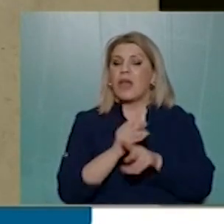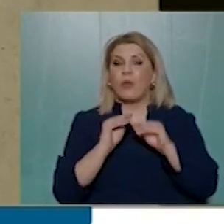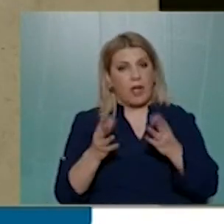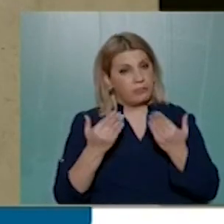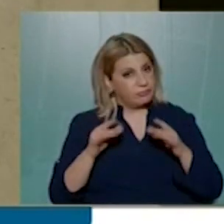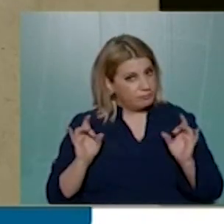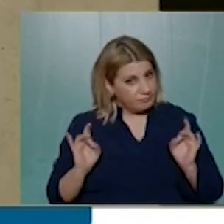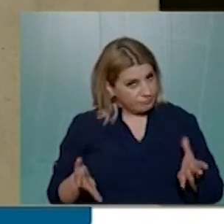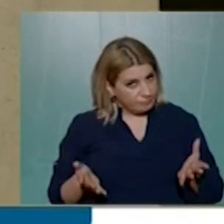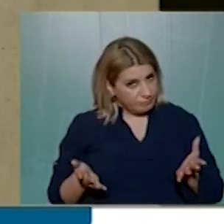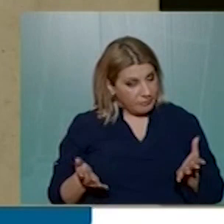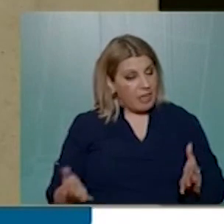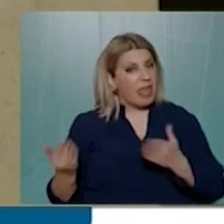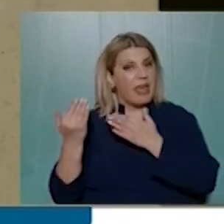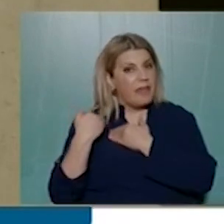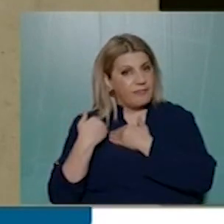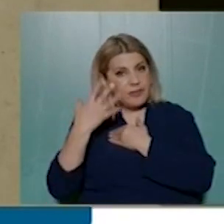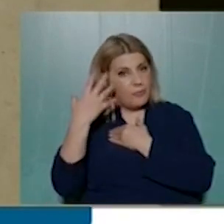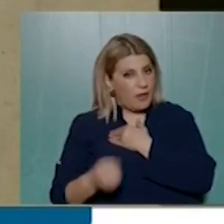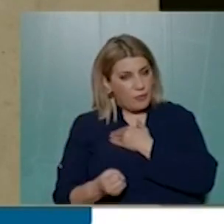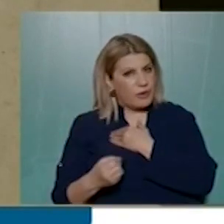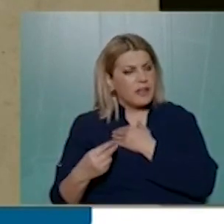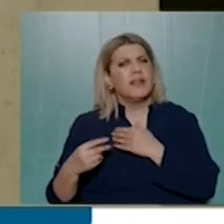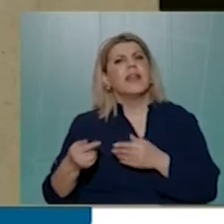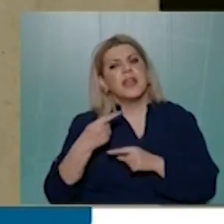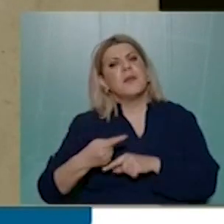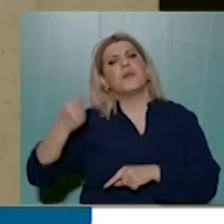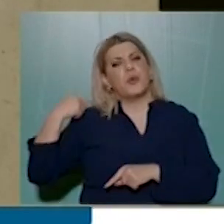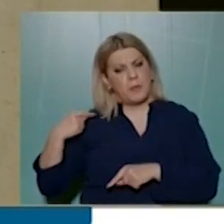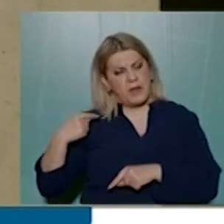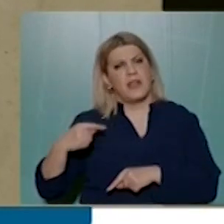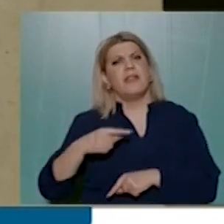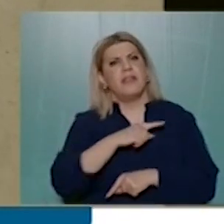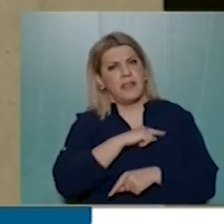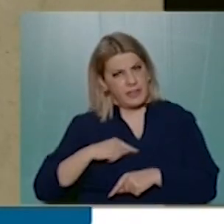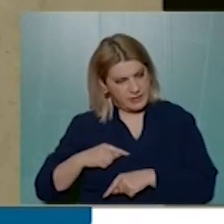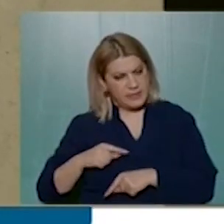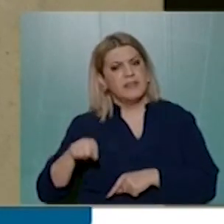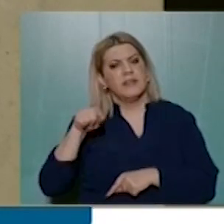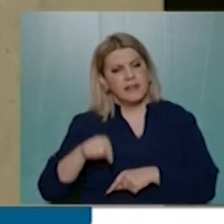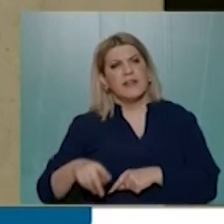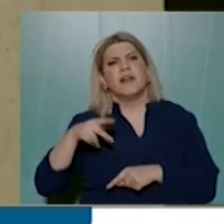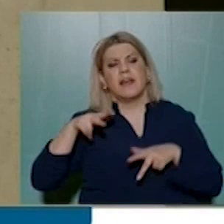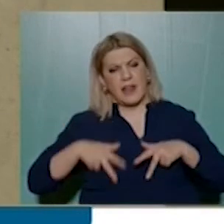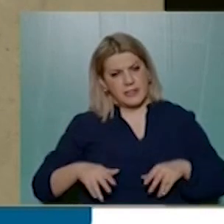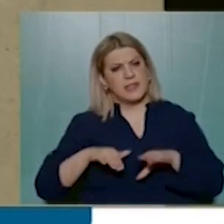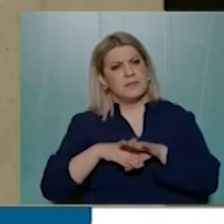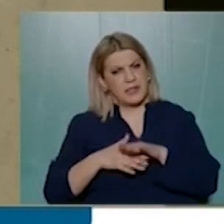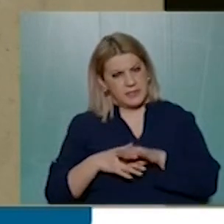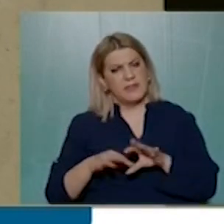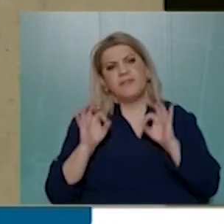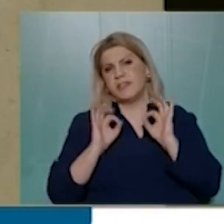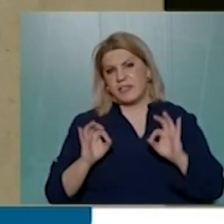αγωγής οι ευθύνες που βαρύνουν τη δημοτική αρχή και την προηγούμενη και τη σημερινή διαχρονικά και τις κρατικές υπηρεσίες κυρίως